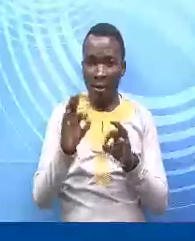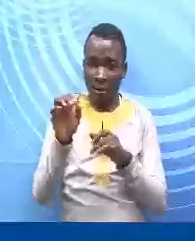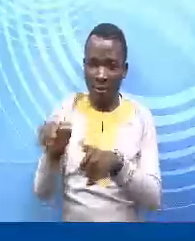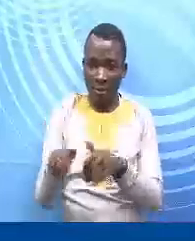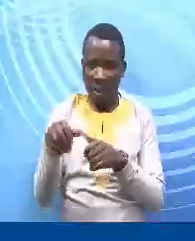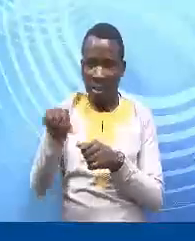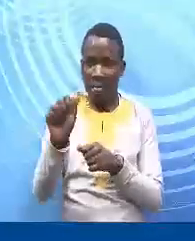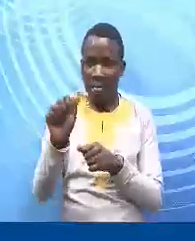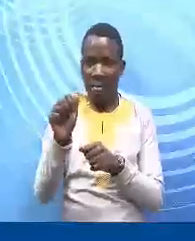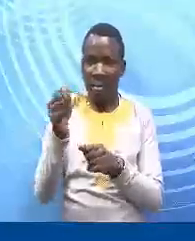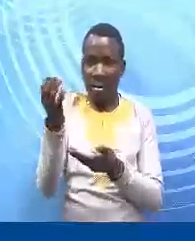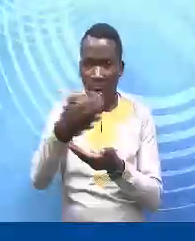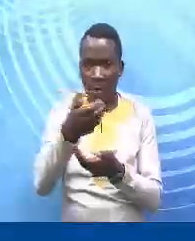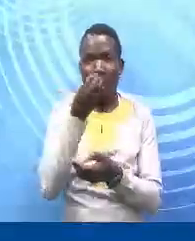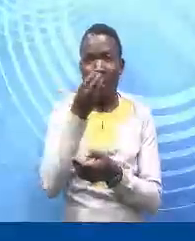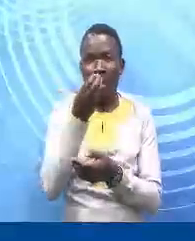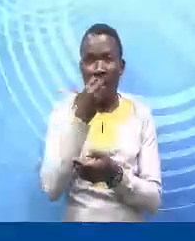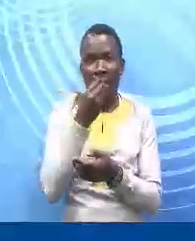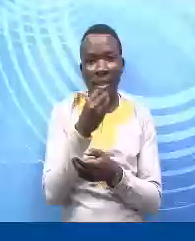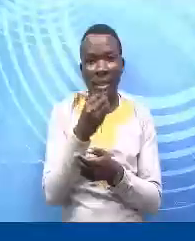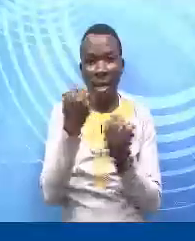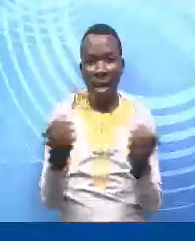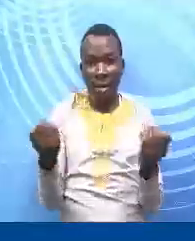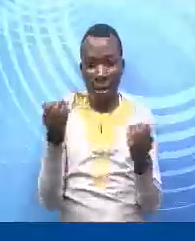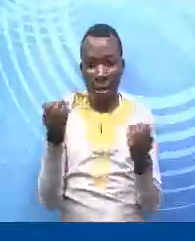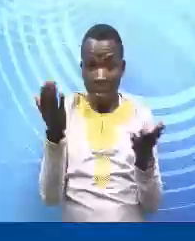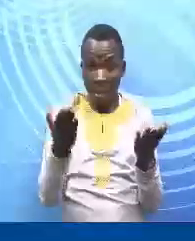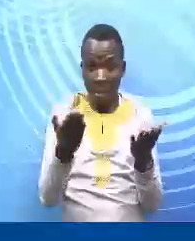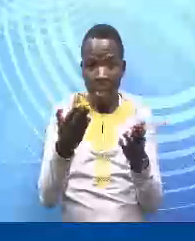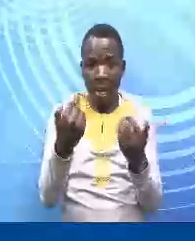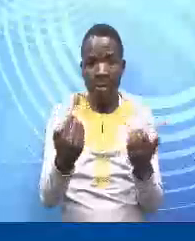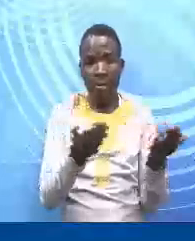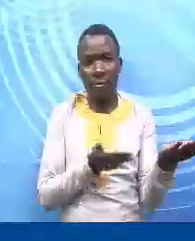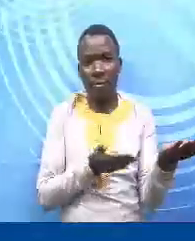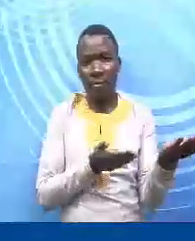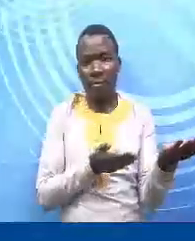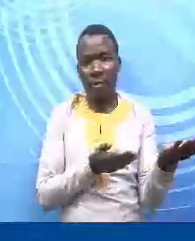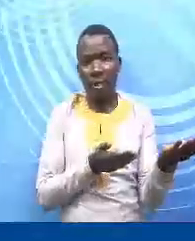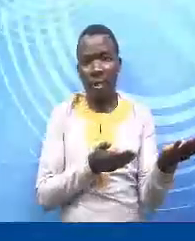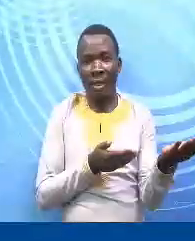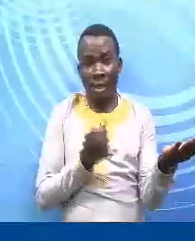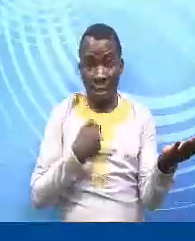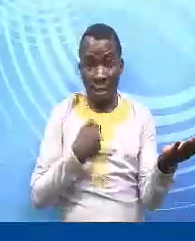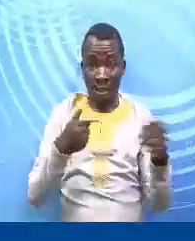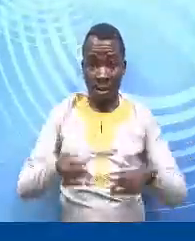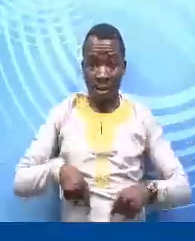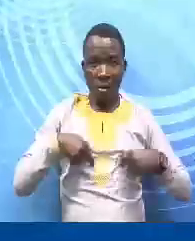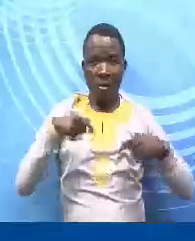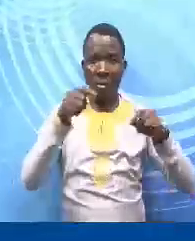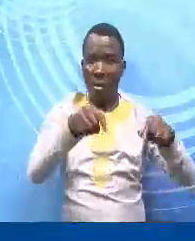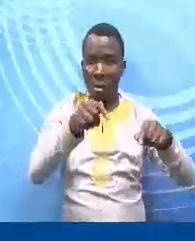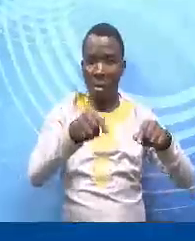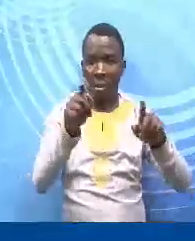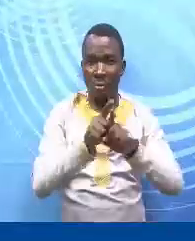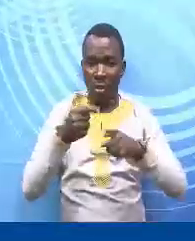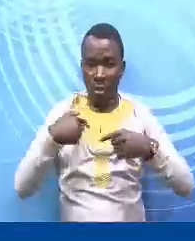bo barisarura bakirira ibindi bakazangiza abo bana bari hano kandi na zimba hano nanjye